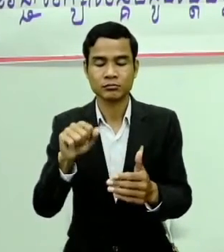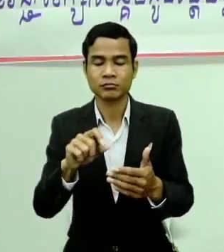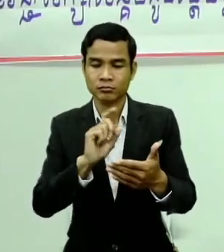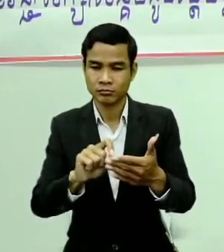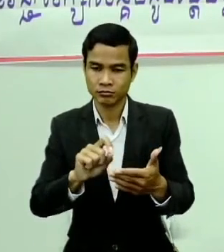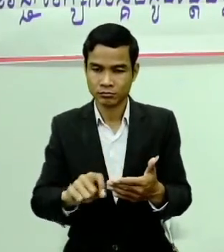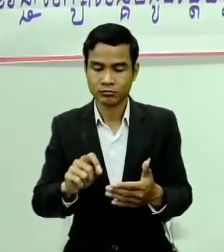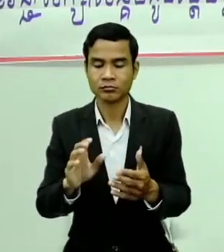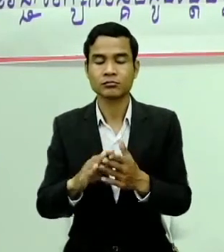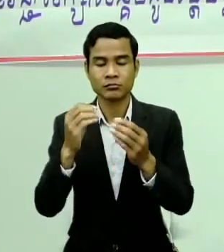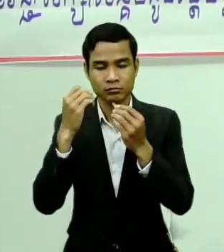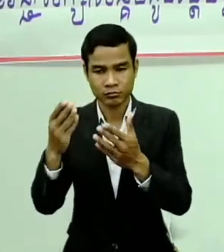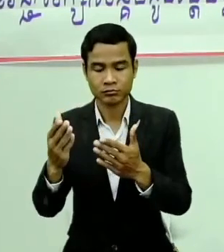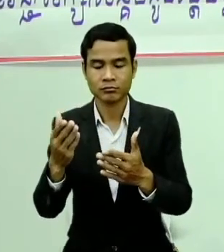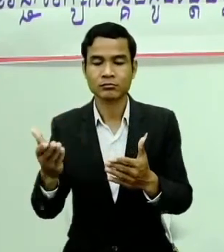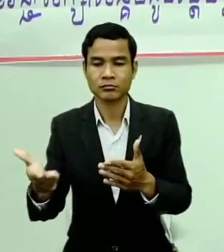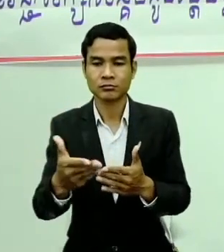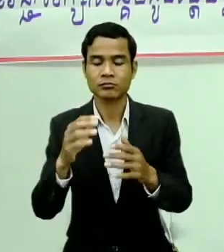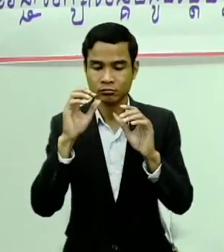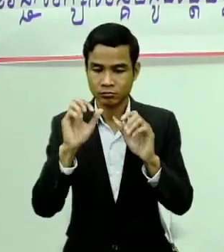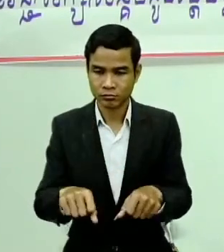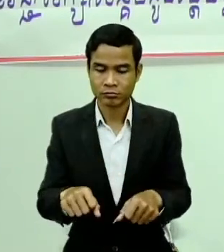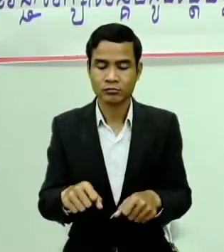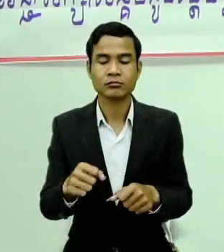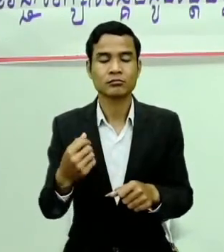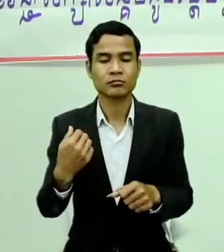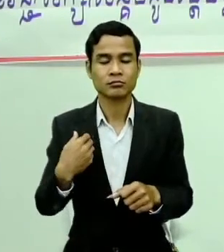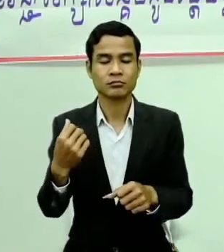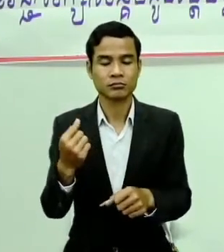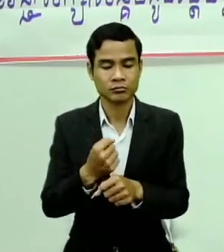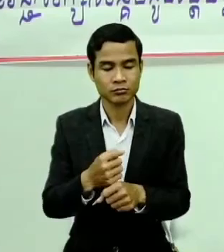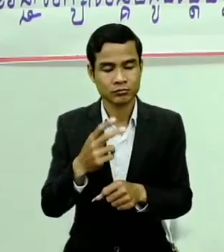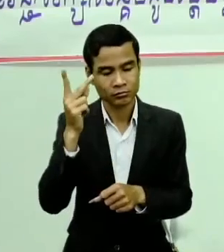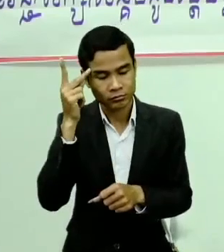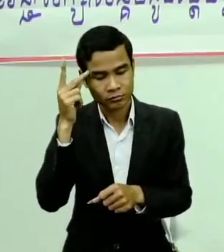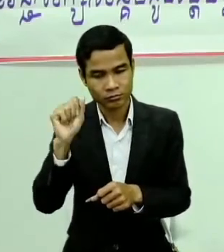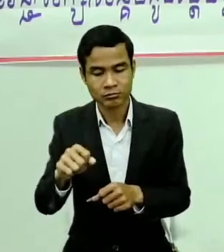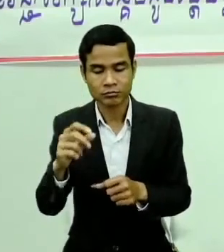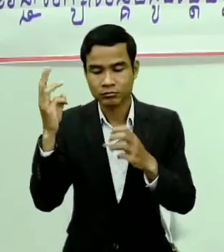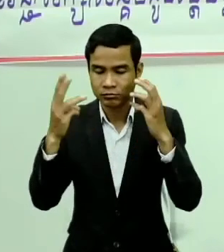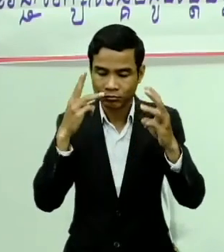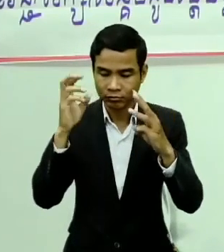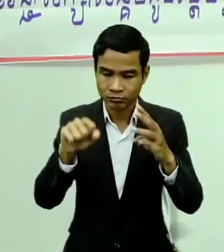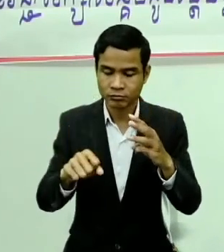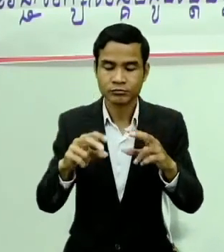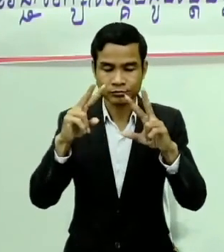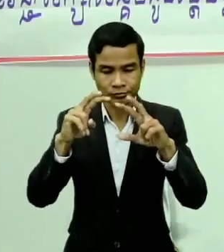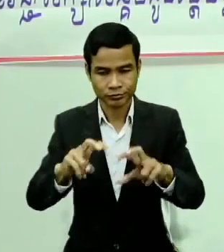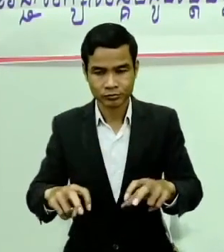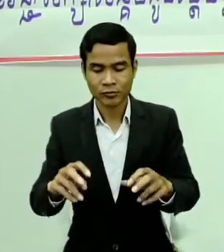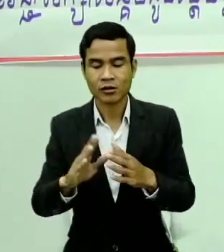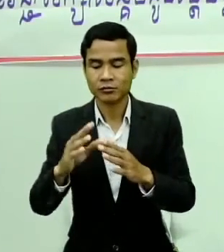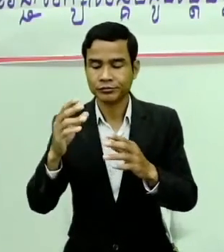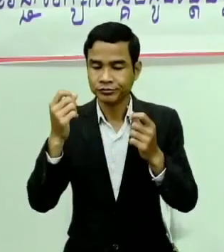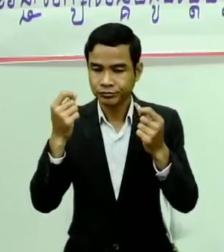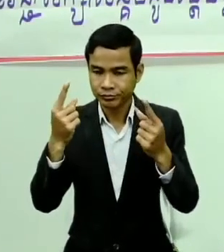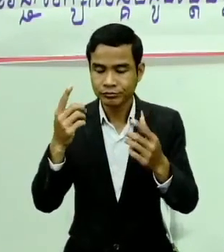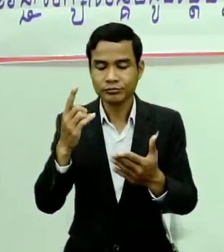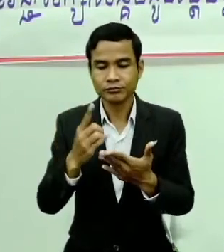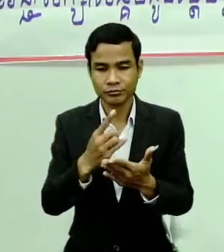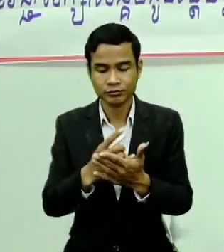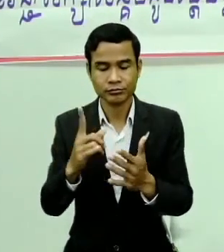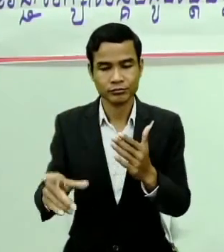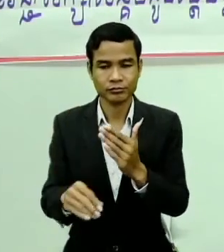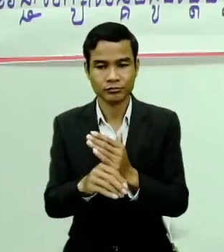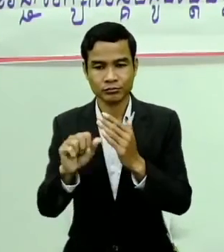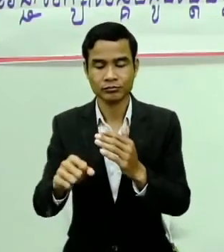một. Đảm bây phớ ai con tiếng ọc nế. Miên ca kết. Chà, miên ca bị chà rần á. Hai ai xoay vô nơi mê riêng bỏ dưỡng